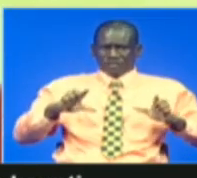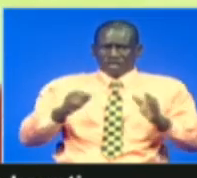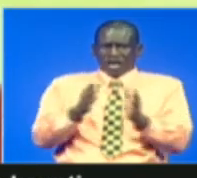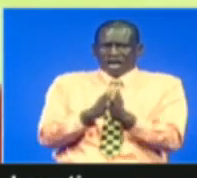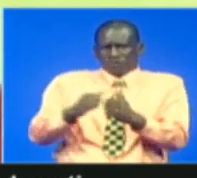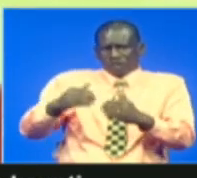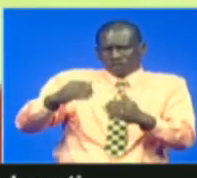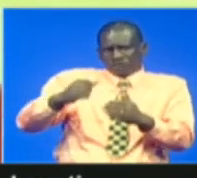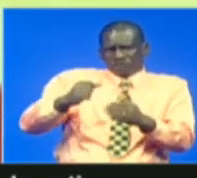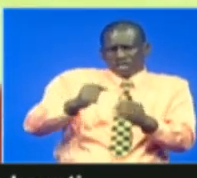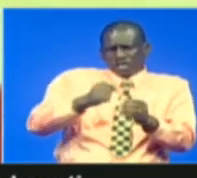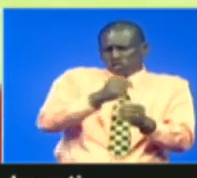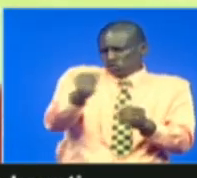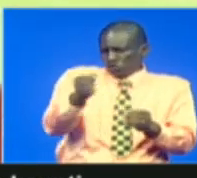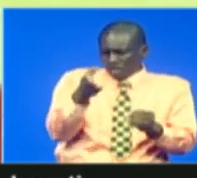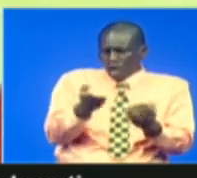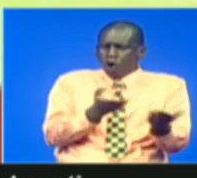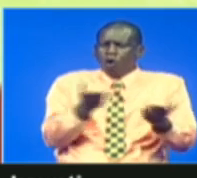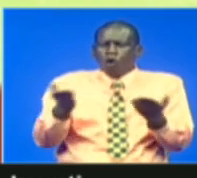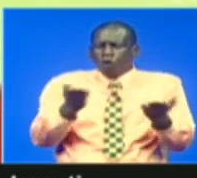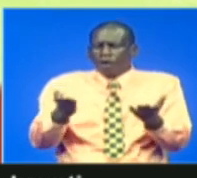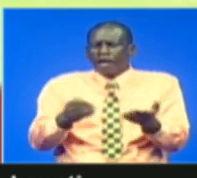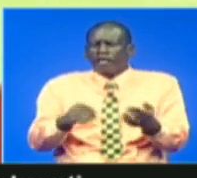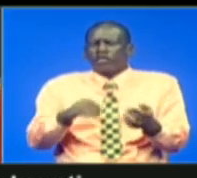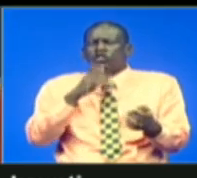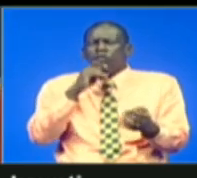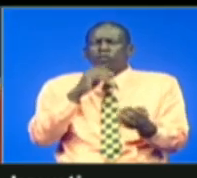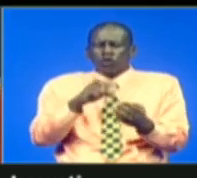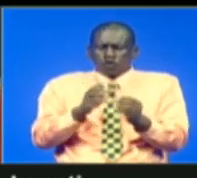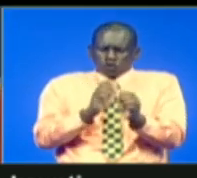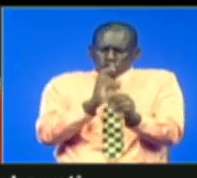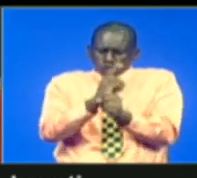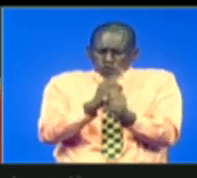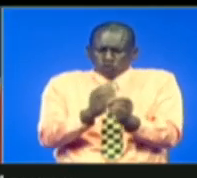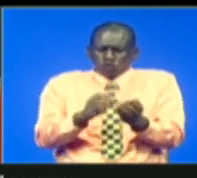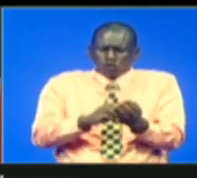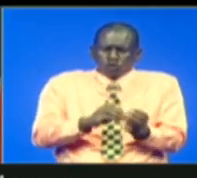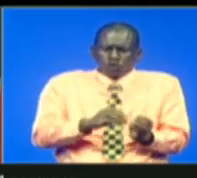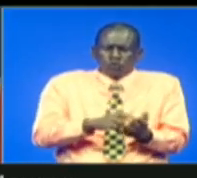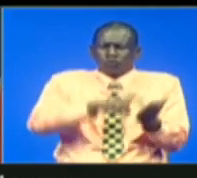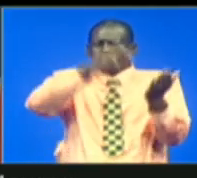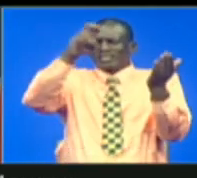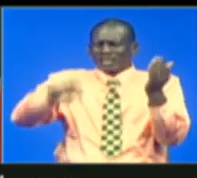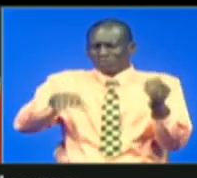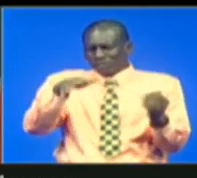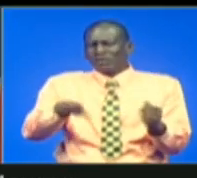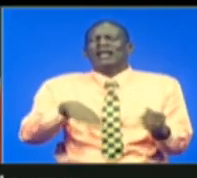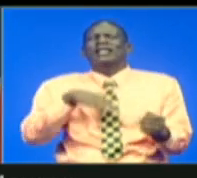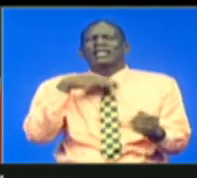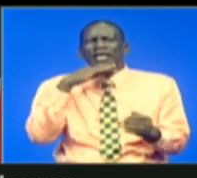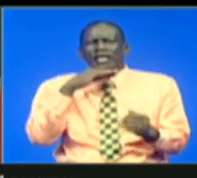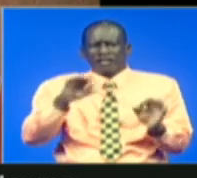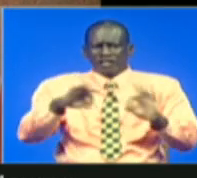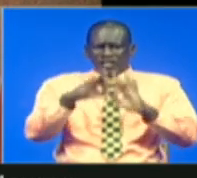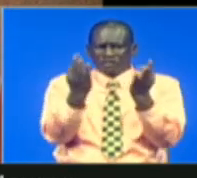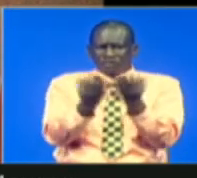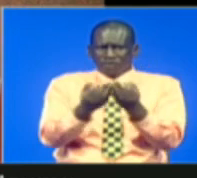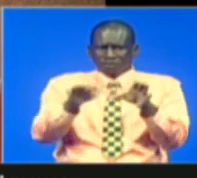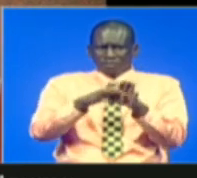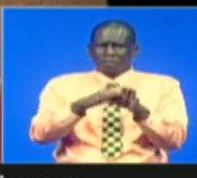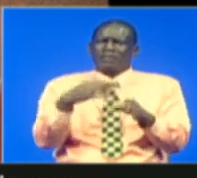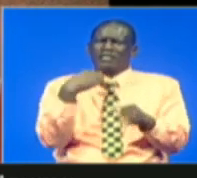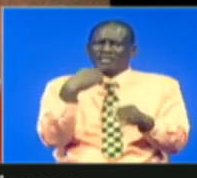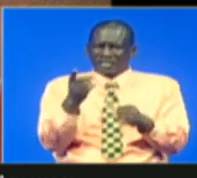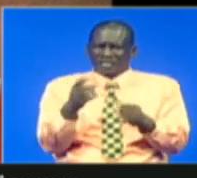na inadaiwa kuwa hapa ndipo marehemu Kenneth alipitia na kujirusha mpaka chini. Familia yake bado inasema